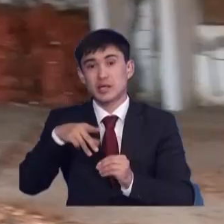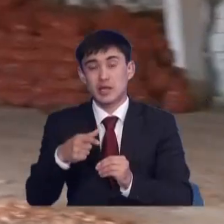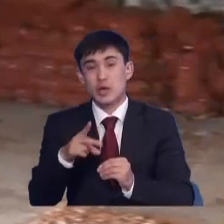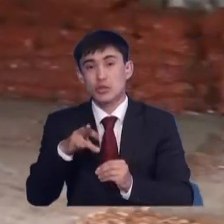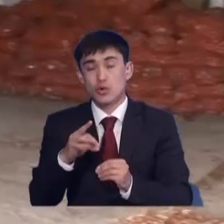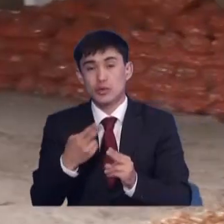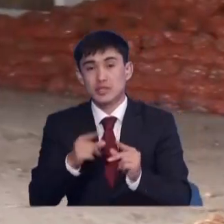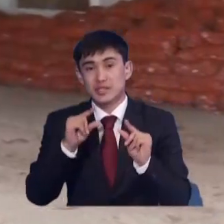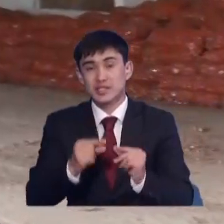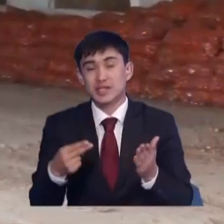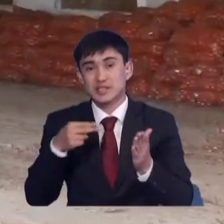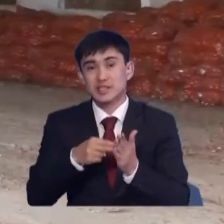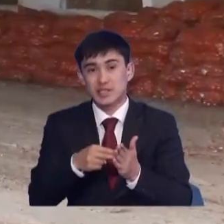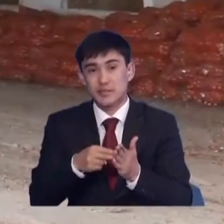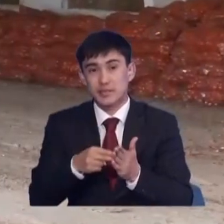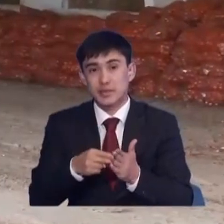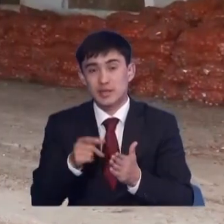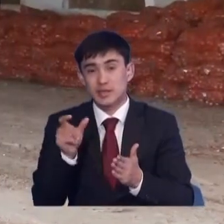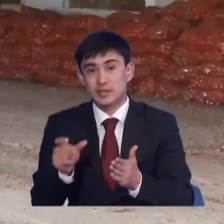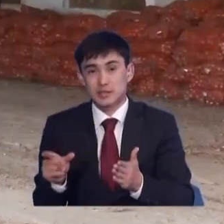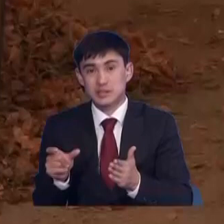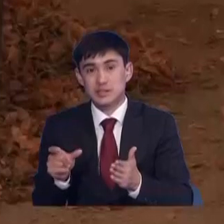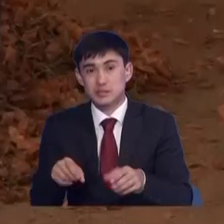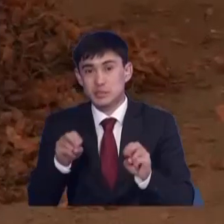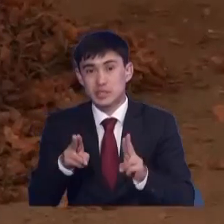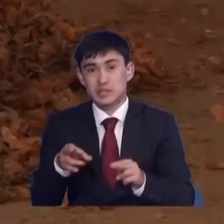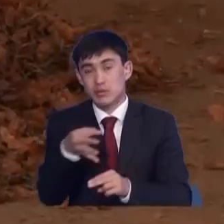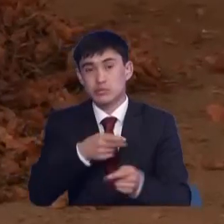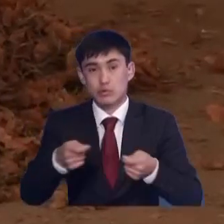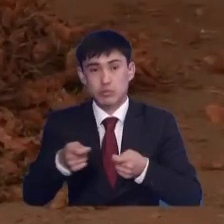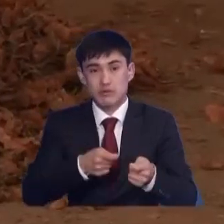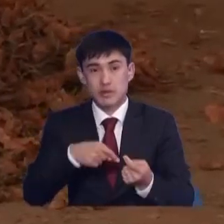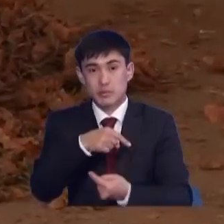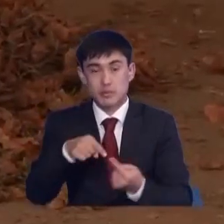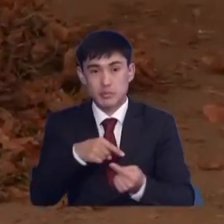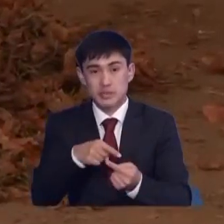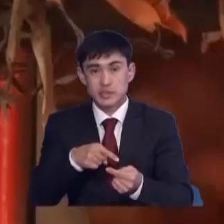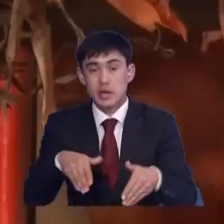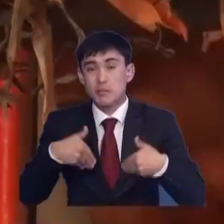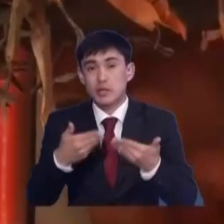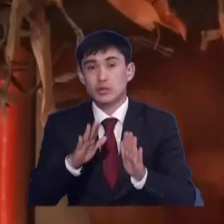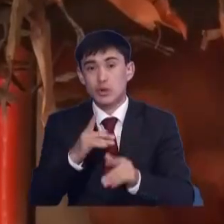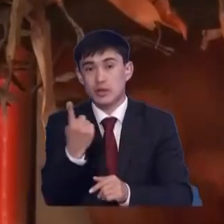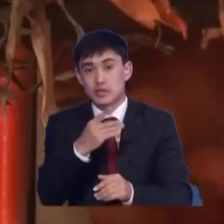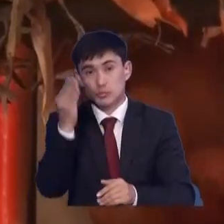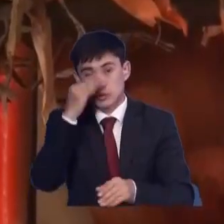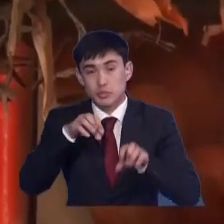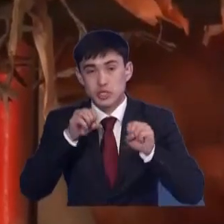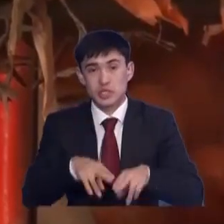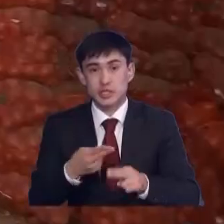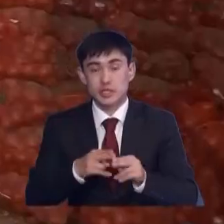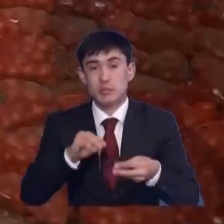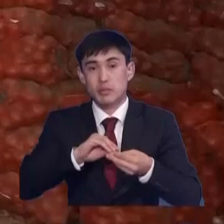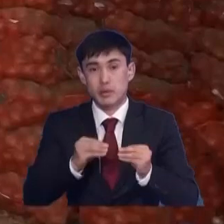Однако даже низкая цена не привлекает покупателей. Специалисты областного управления предпринимательства предлагают только один способ решения